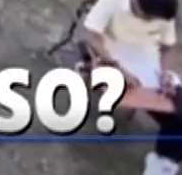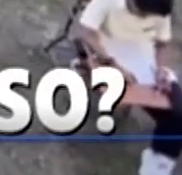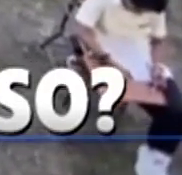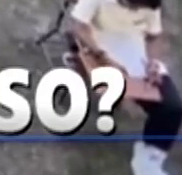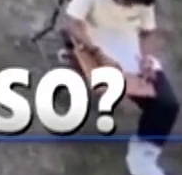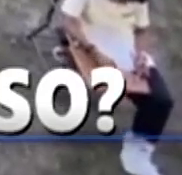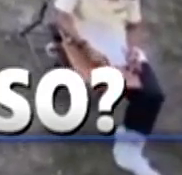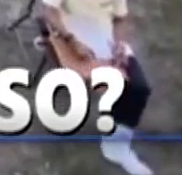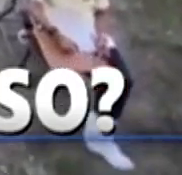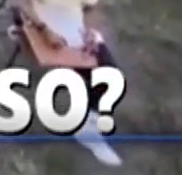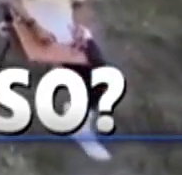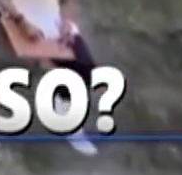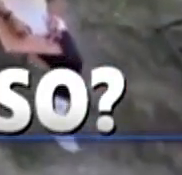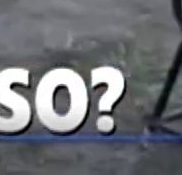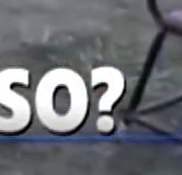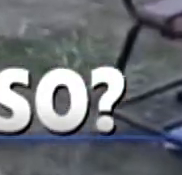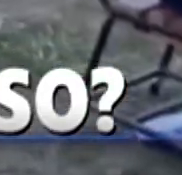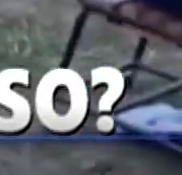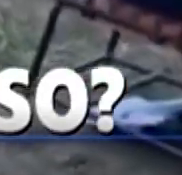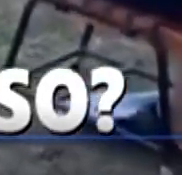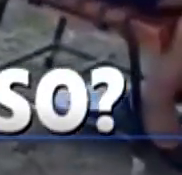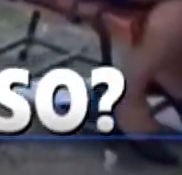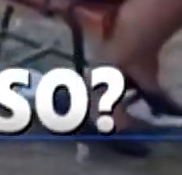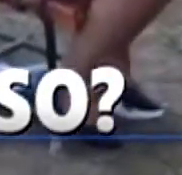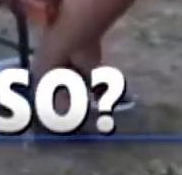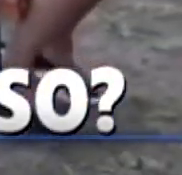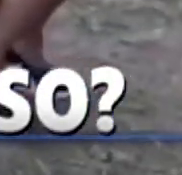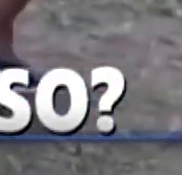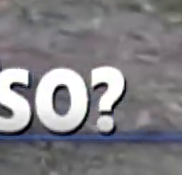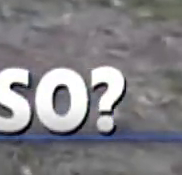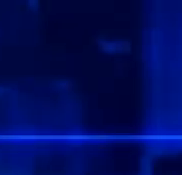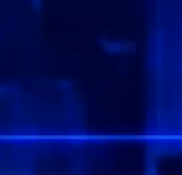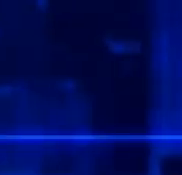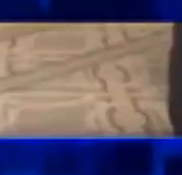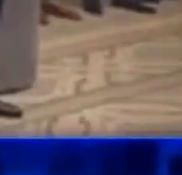Pangulong Marcos, pinag-aaralan raw ang pagbabalik ng school break sa Marso.